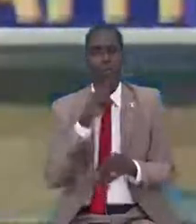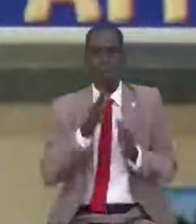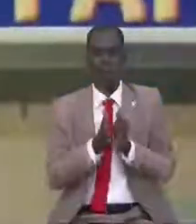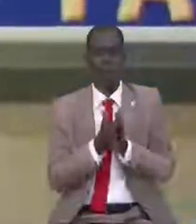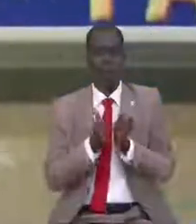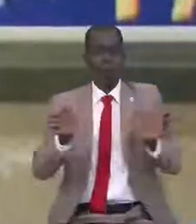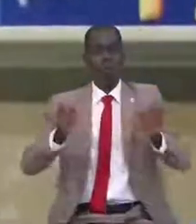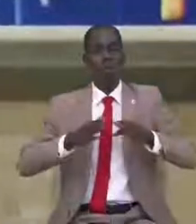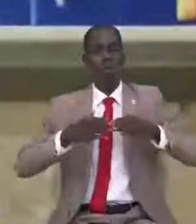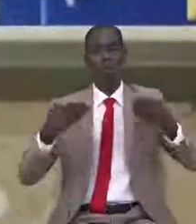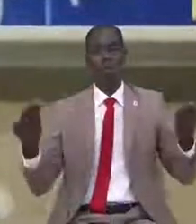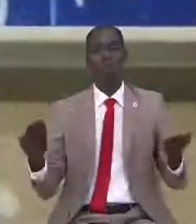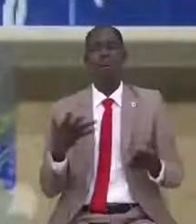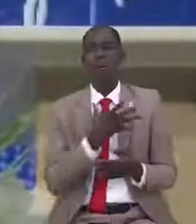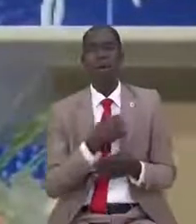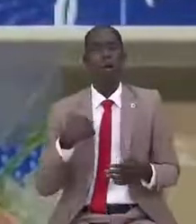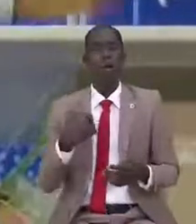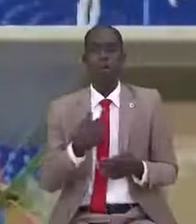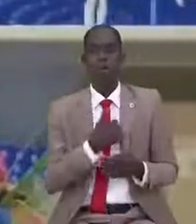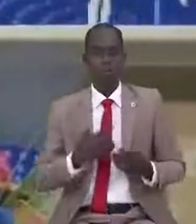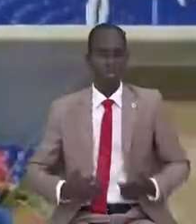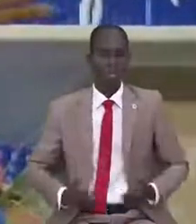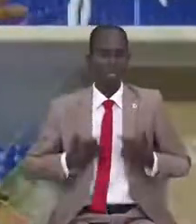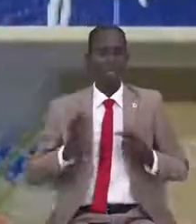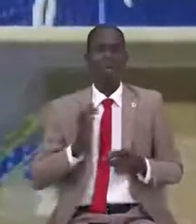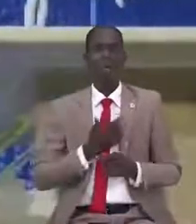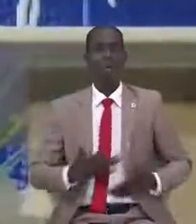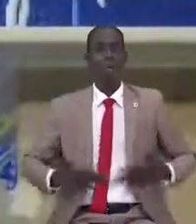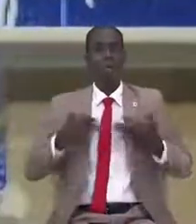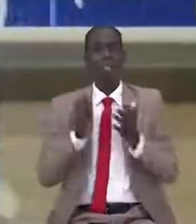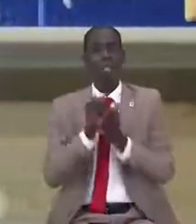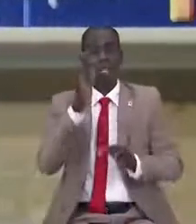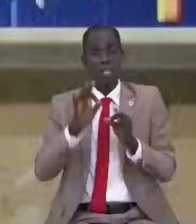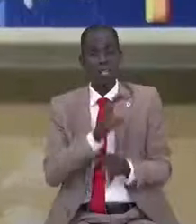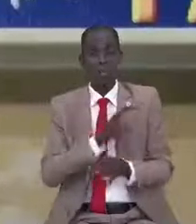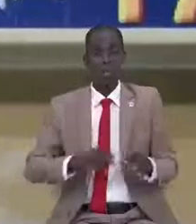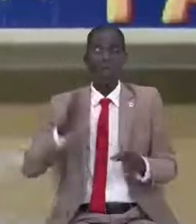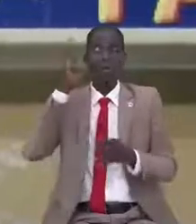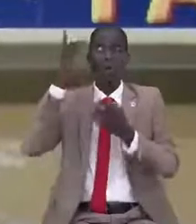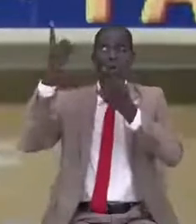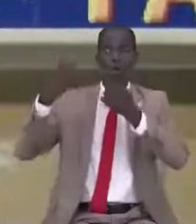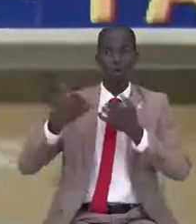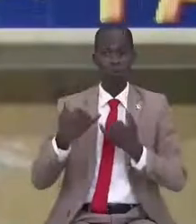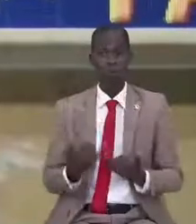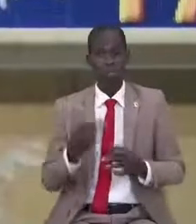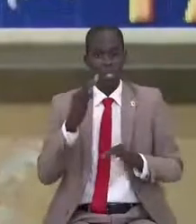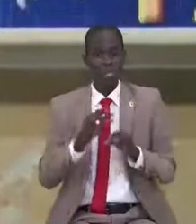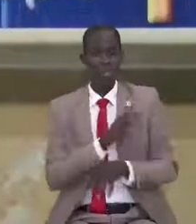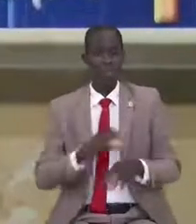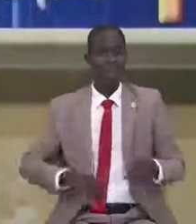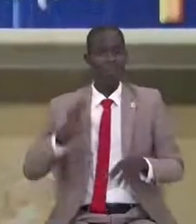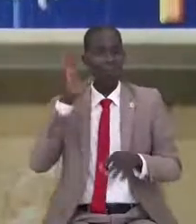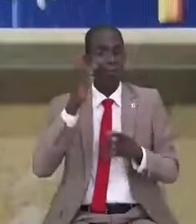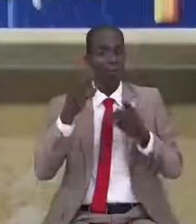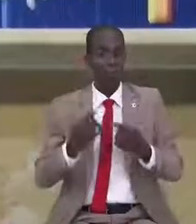de dissimulation. On est transparent, ouvert, on mène la vie. Que si Christ doit venir maintenant,